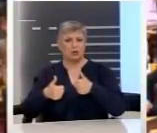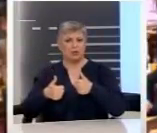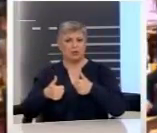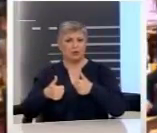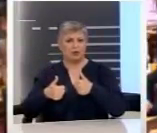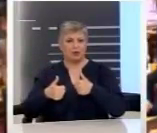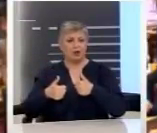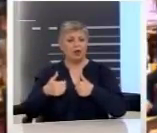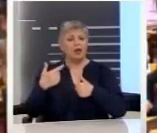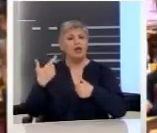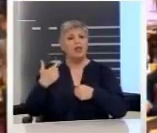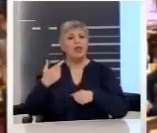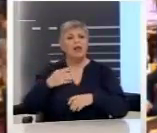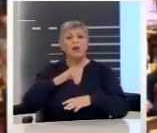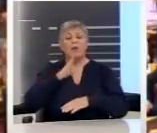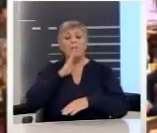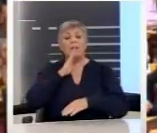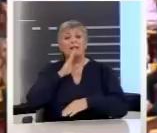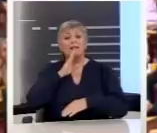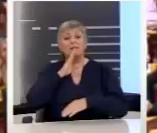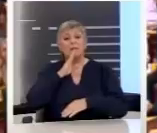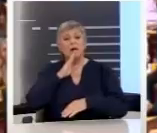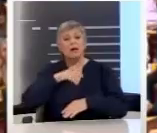Το μεσημέρι της 15 Ιουνίου